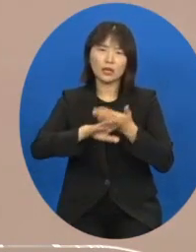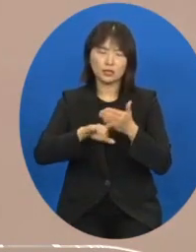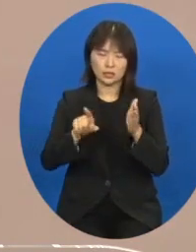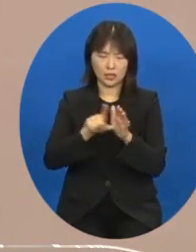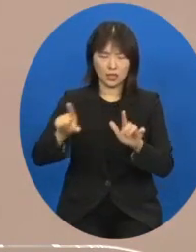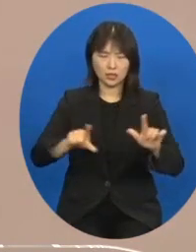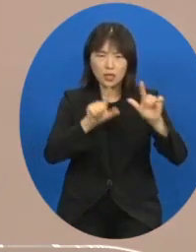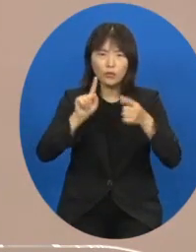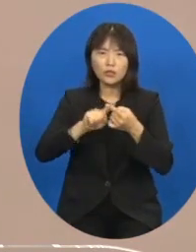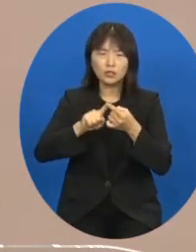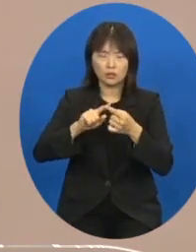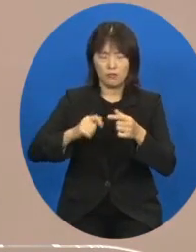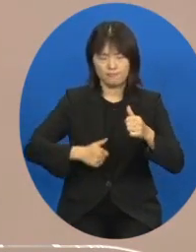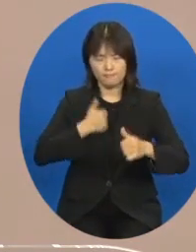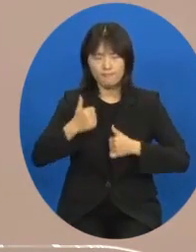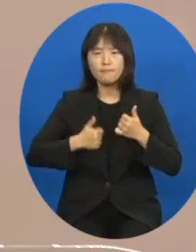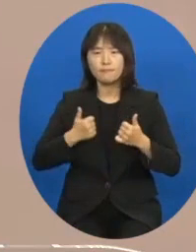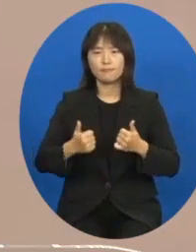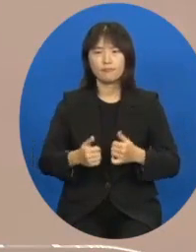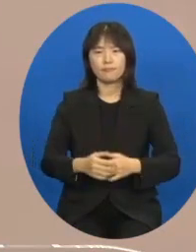대하여 화를 내신 겁니다.